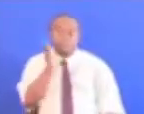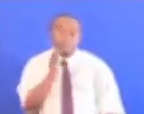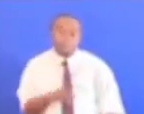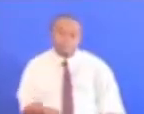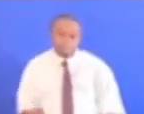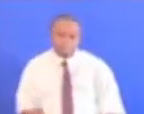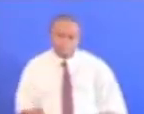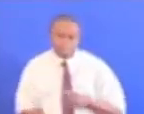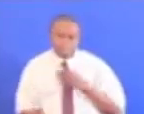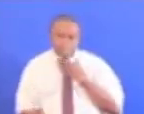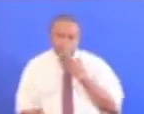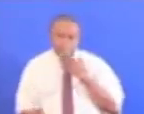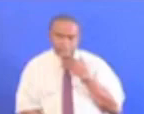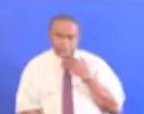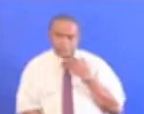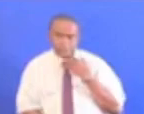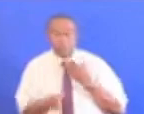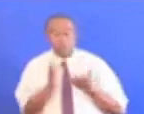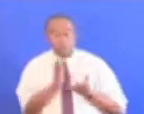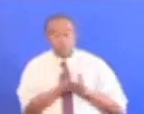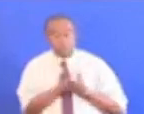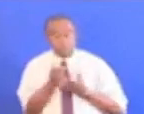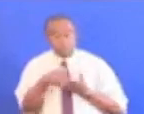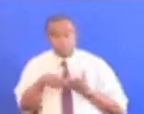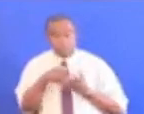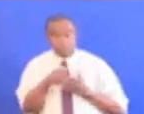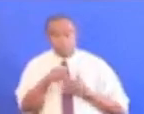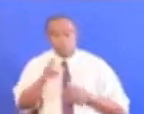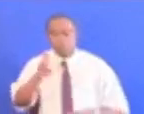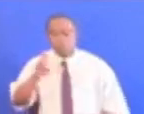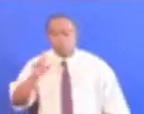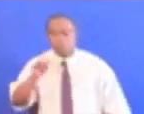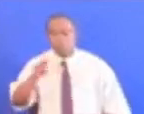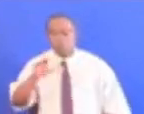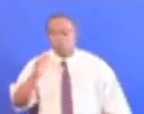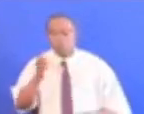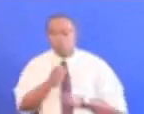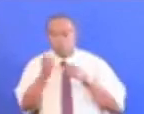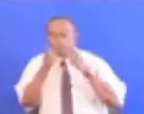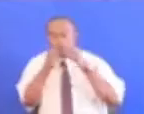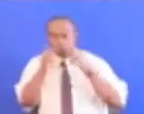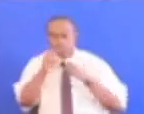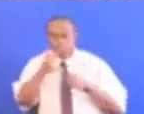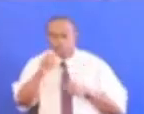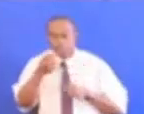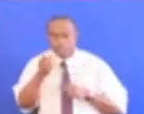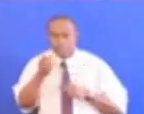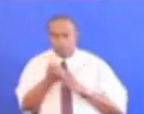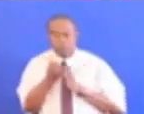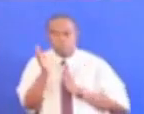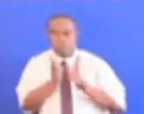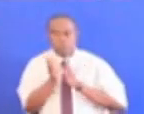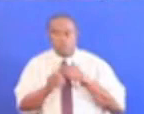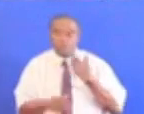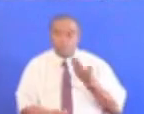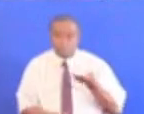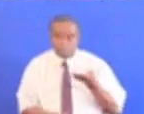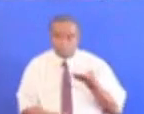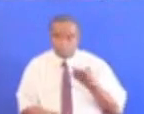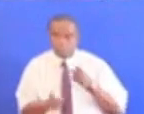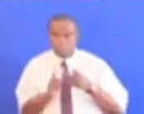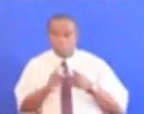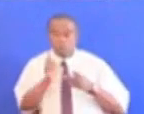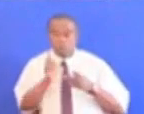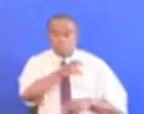kweli wilaya ya Uyui tumepata chuo cha VETA, lakini kutokana na jiografia ya wilaya ya Uyui na kuwepo kwa